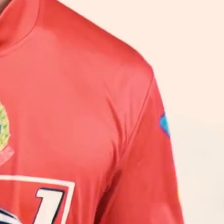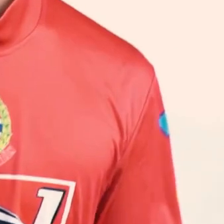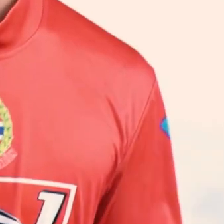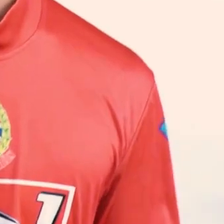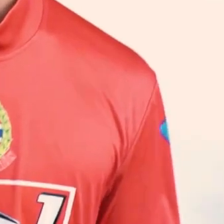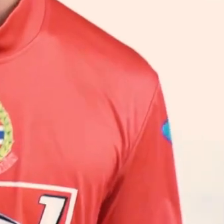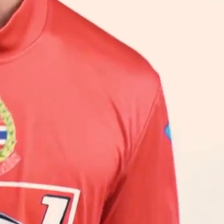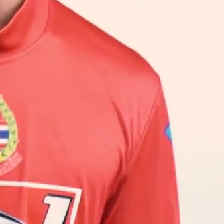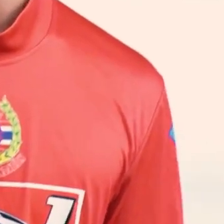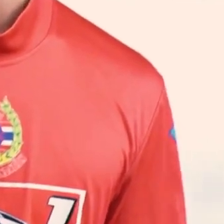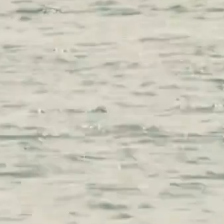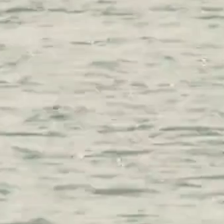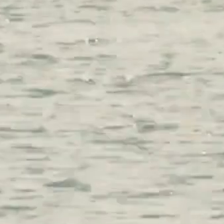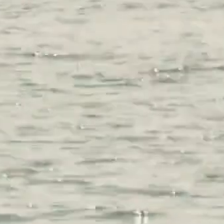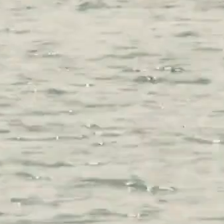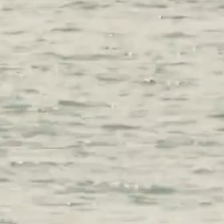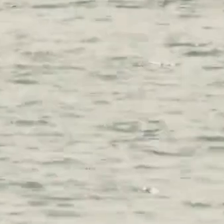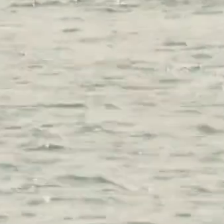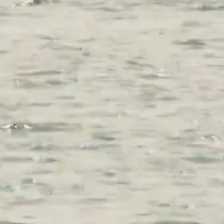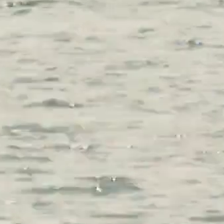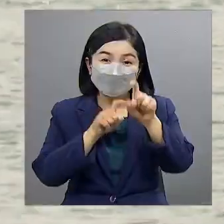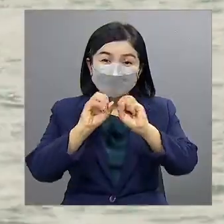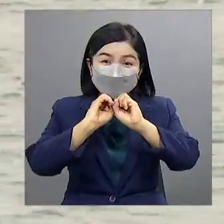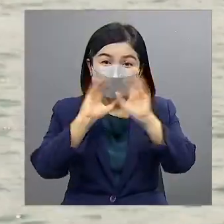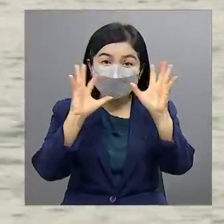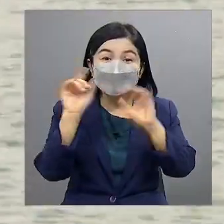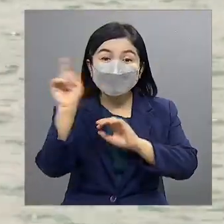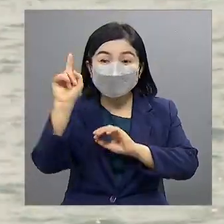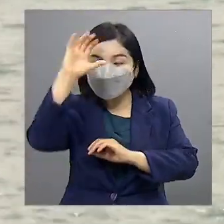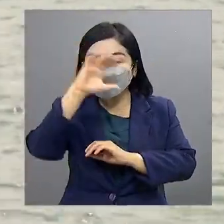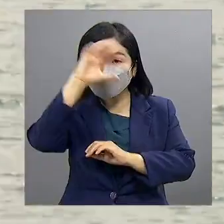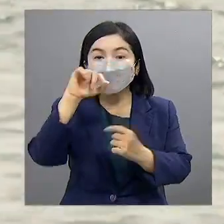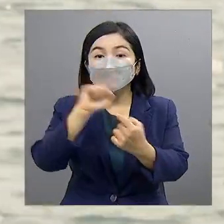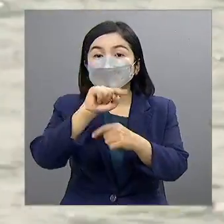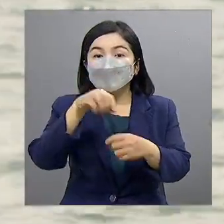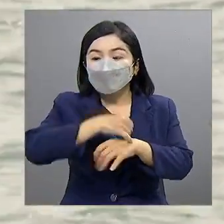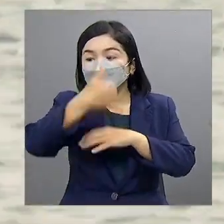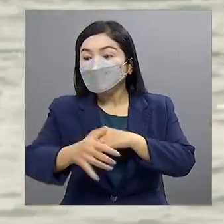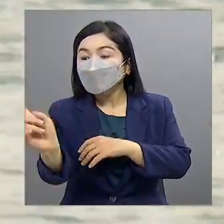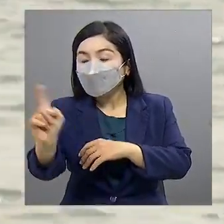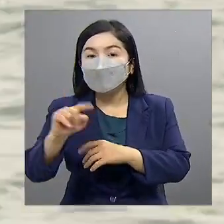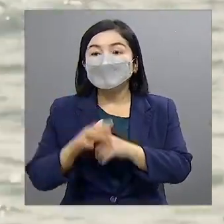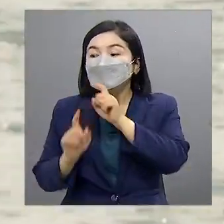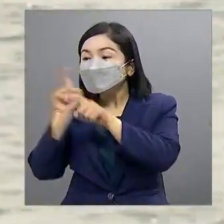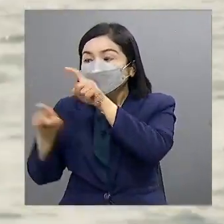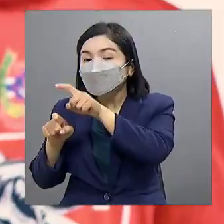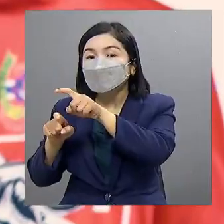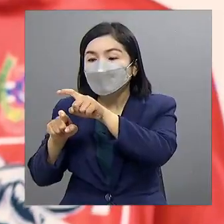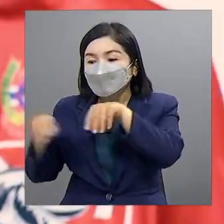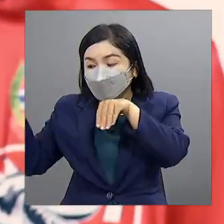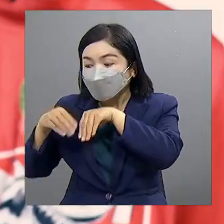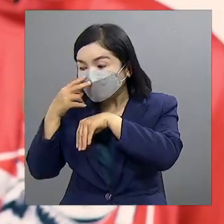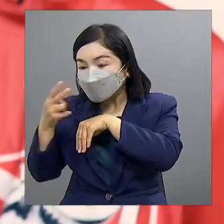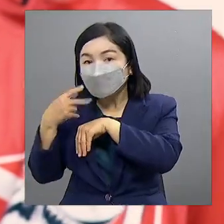จนกว่าจะได้ข้อมูลที่ชัดเจนครับเพื่อในการที่ค้นหาที่รวดเร็ว คืออาจจะหาคนรอบข้างที่อยู่ใกล้ๆเคียงมีใครเห็นบ้